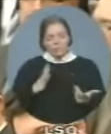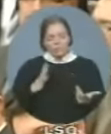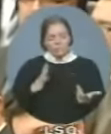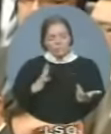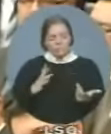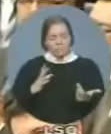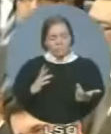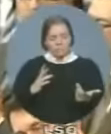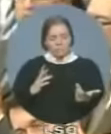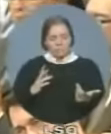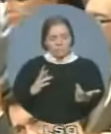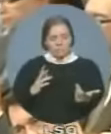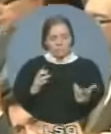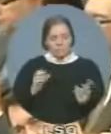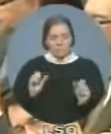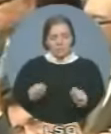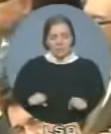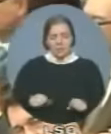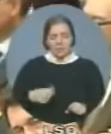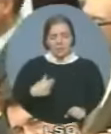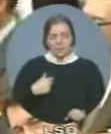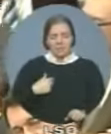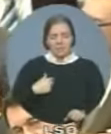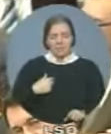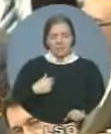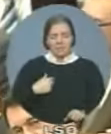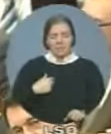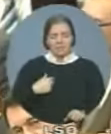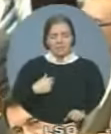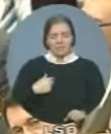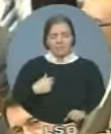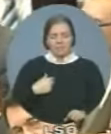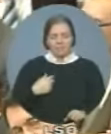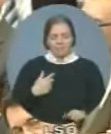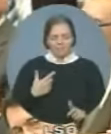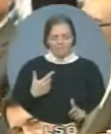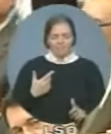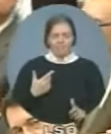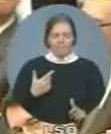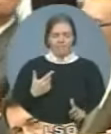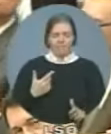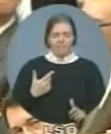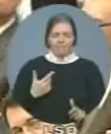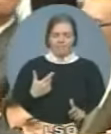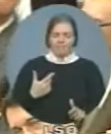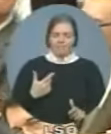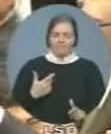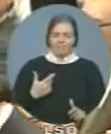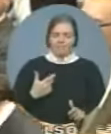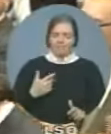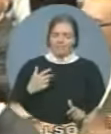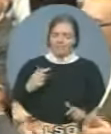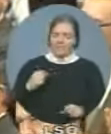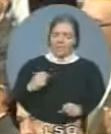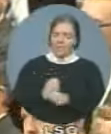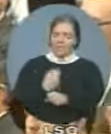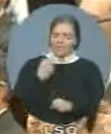leadership, no issues. They should get back to work and figure out what they do before they come to work.